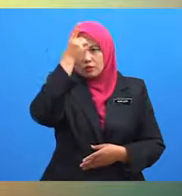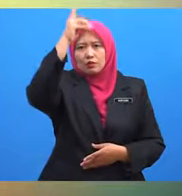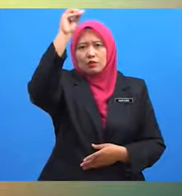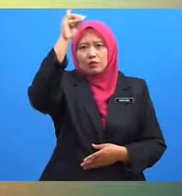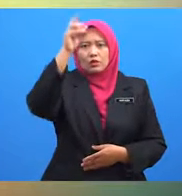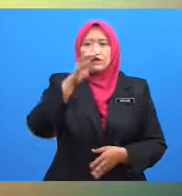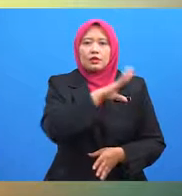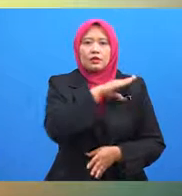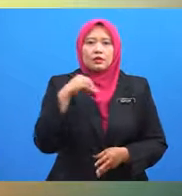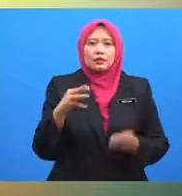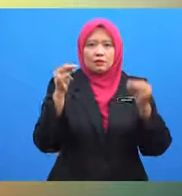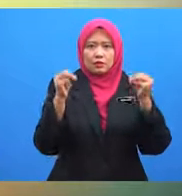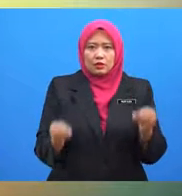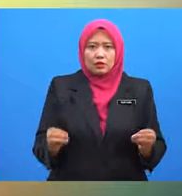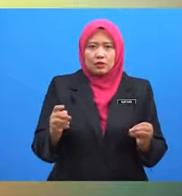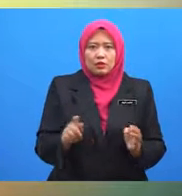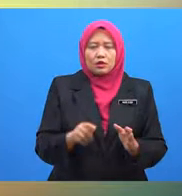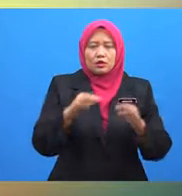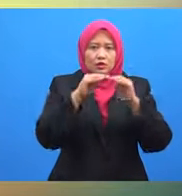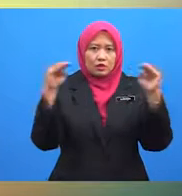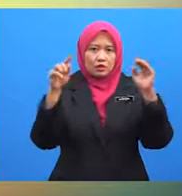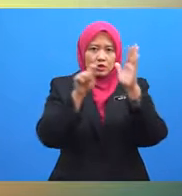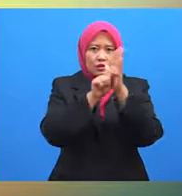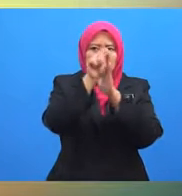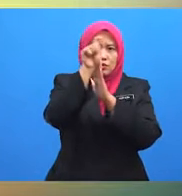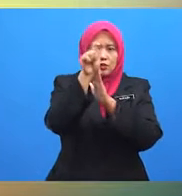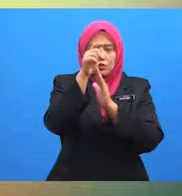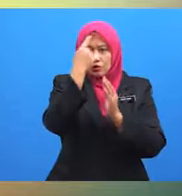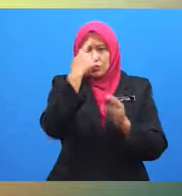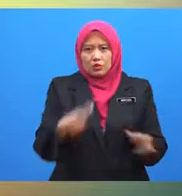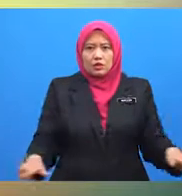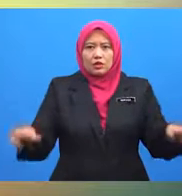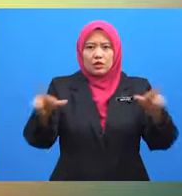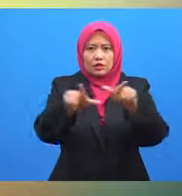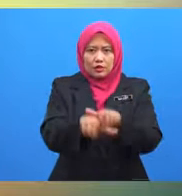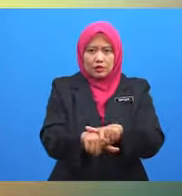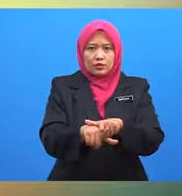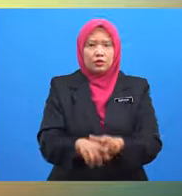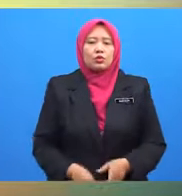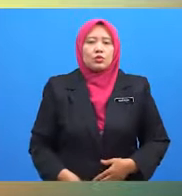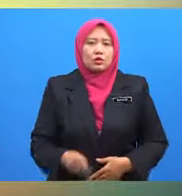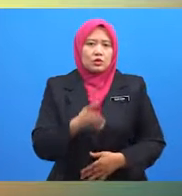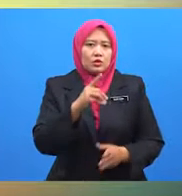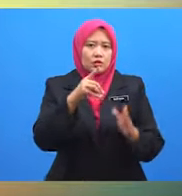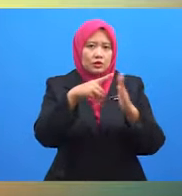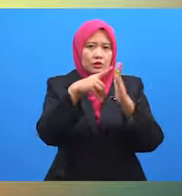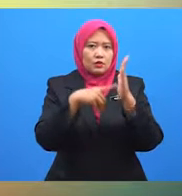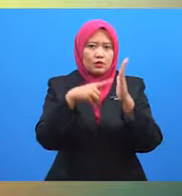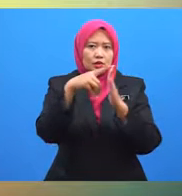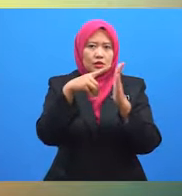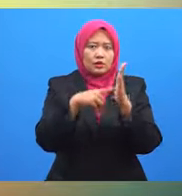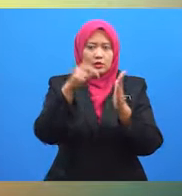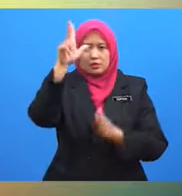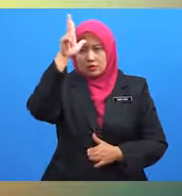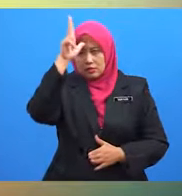supaya melindungi kedaulatan kerajaan Sriwijaya dan memberikan kebahagiaan kepada kerajaan